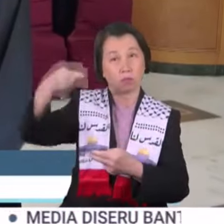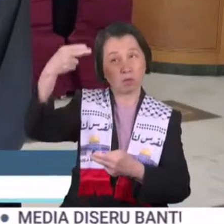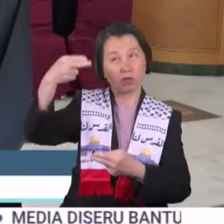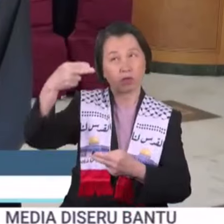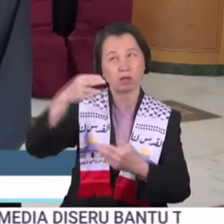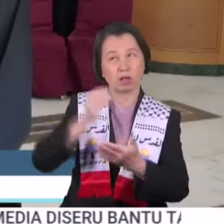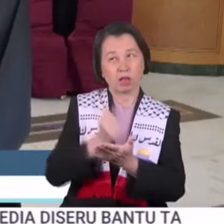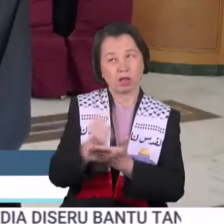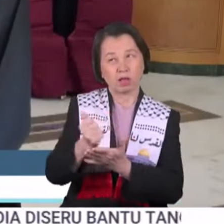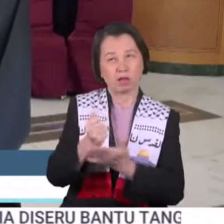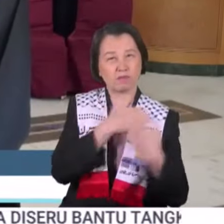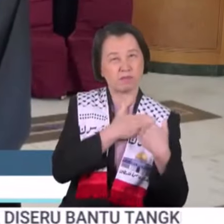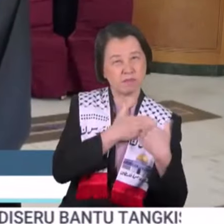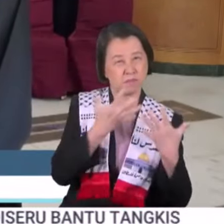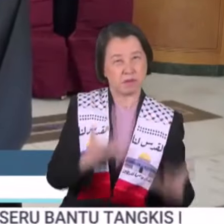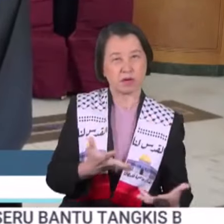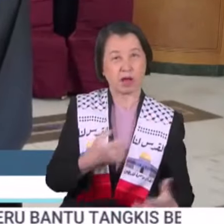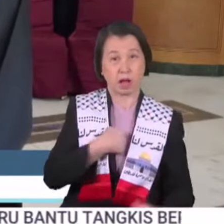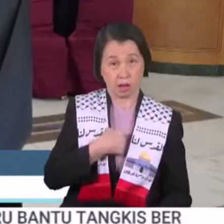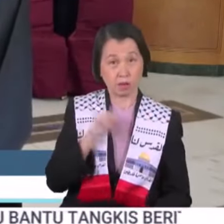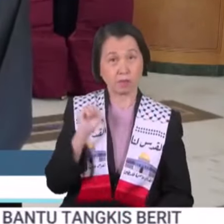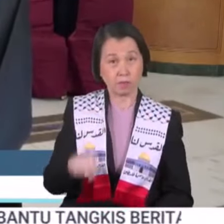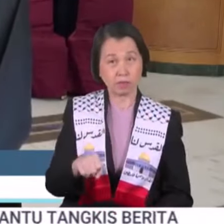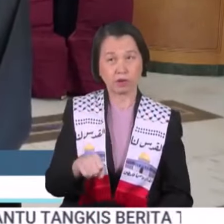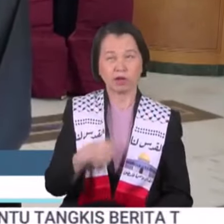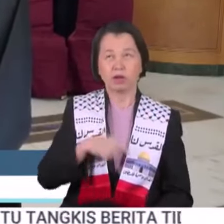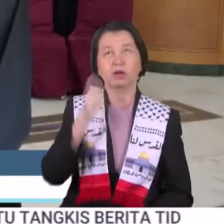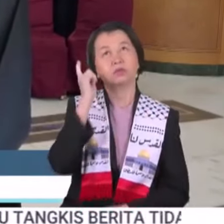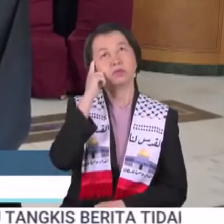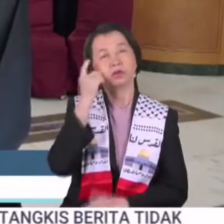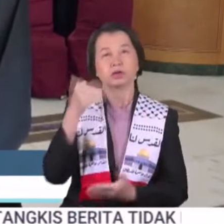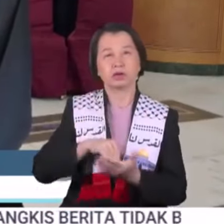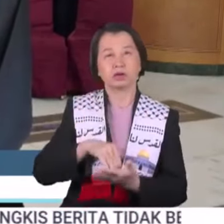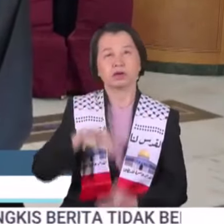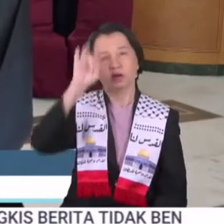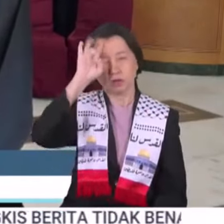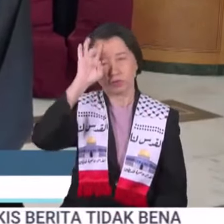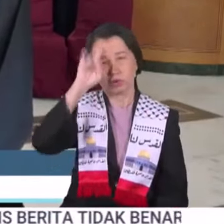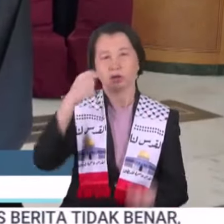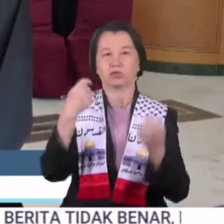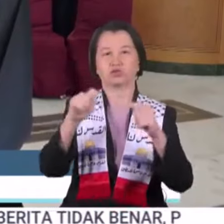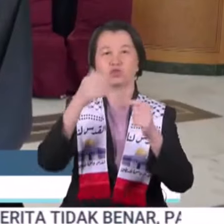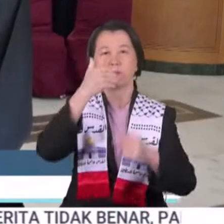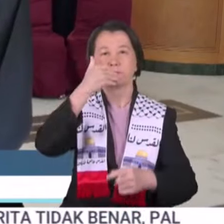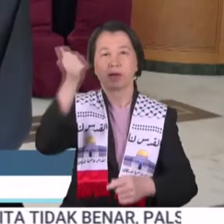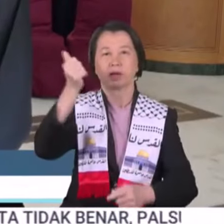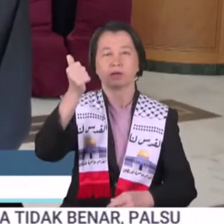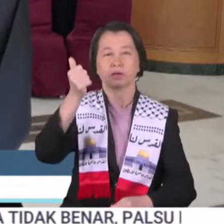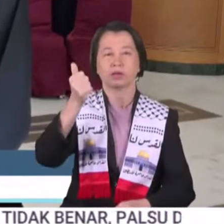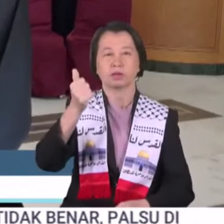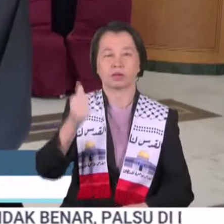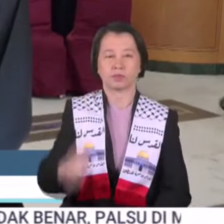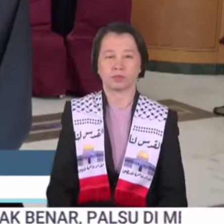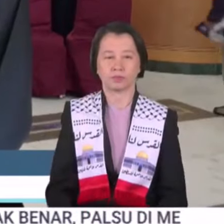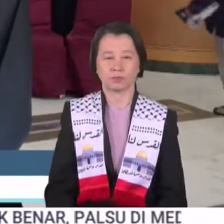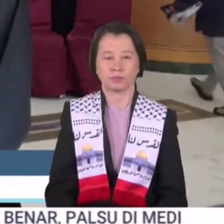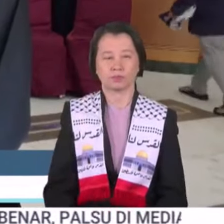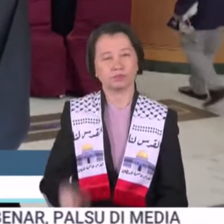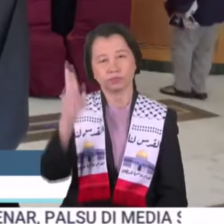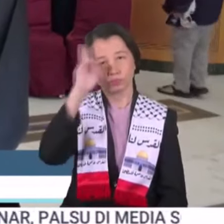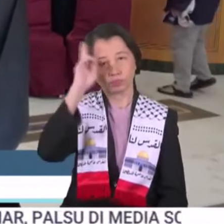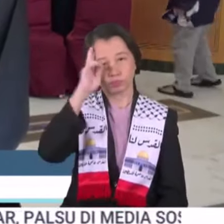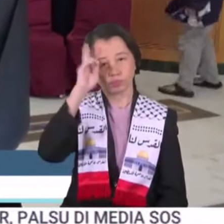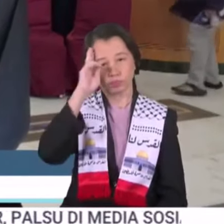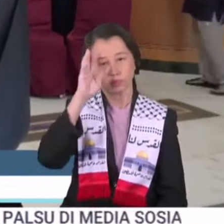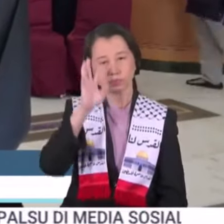besarlah. Adakah saya mampu kan? Dan bila fikirkan balik, insyaAllah kita cubalah yang terbaik dan bagi yang terbaik. Seperti mana